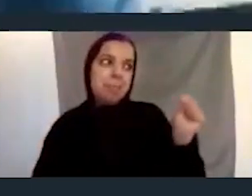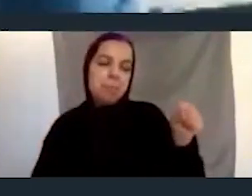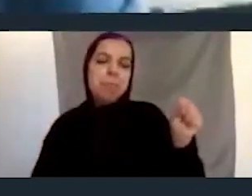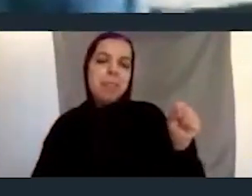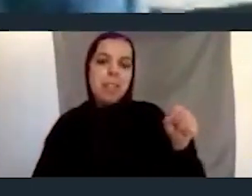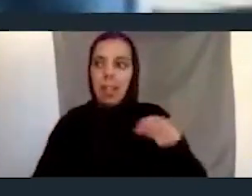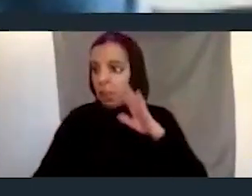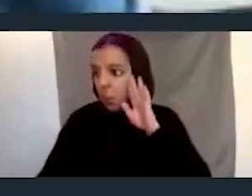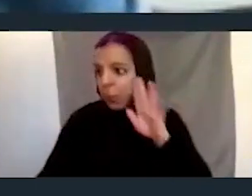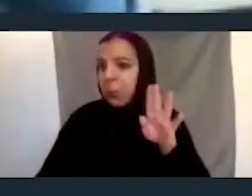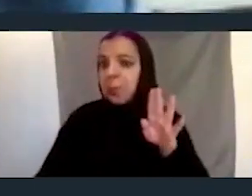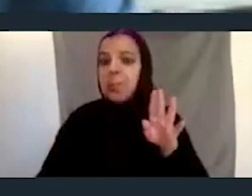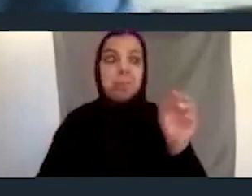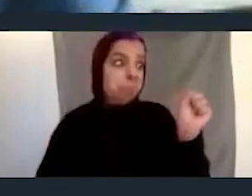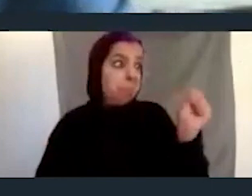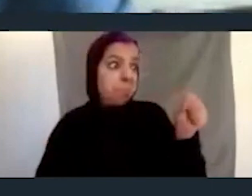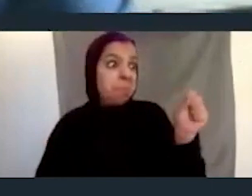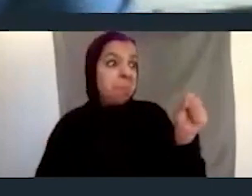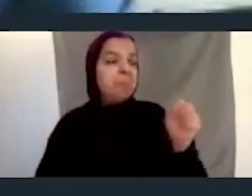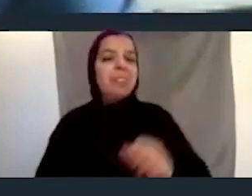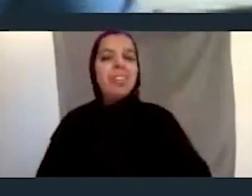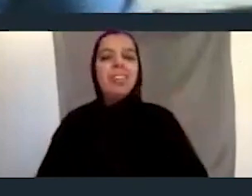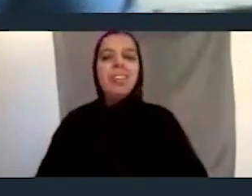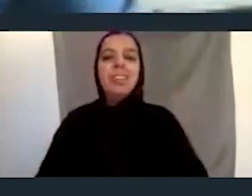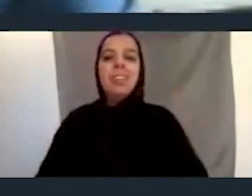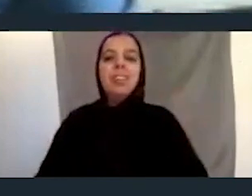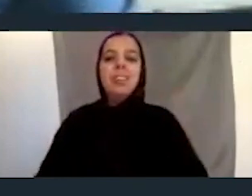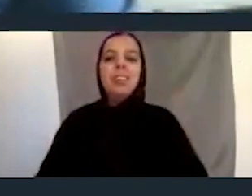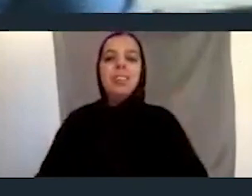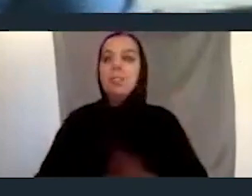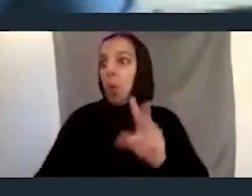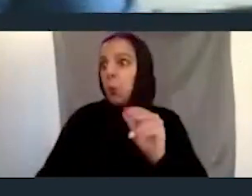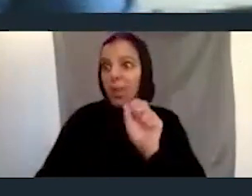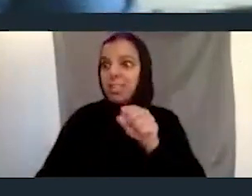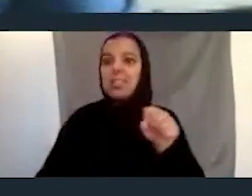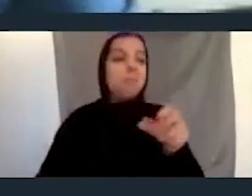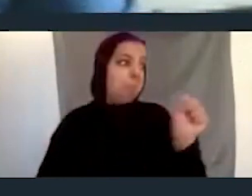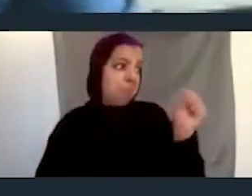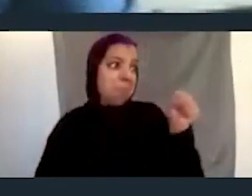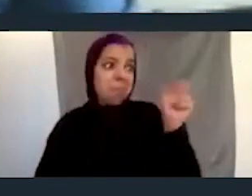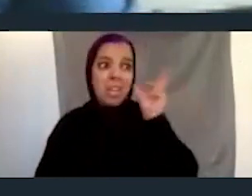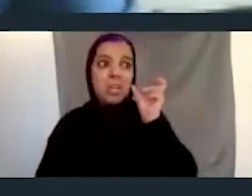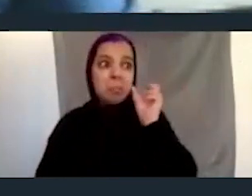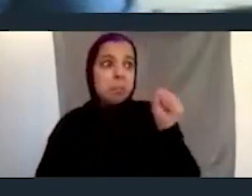D'accord. Non, non, ça va. On vous entend.